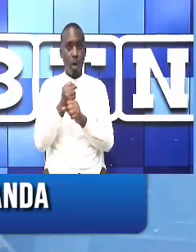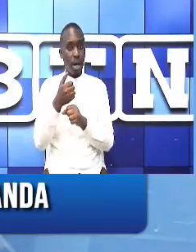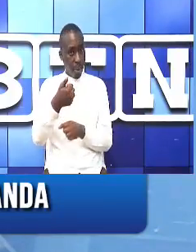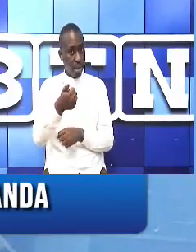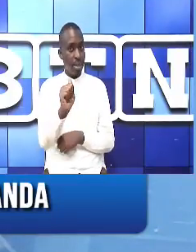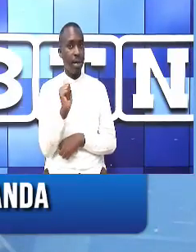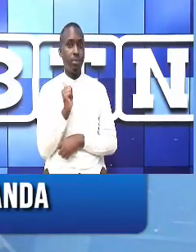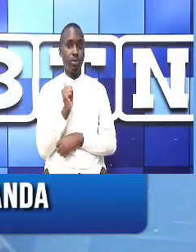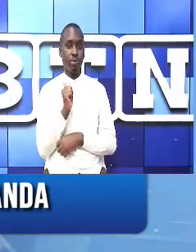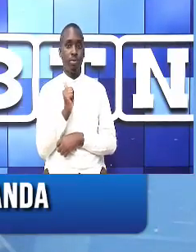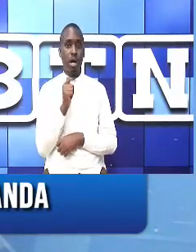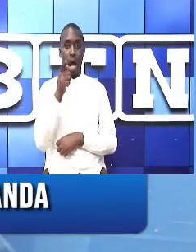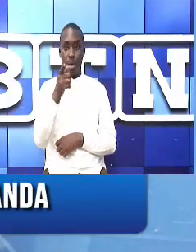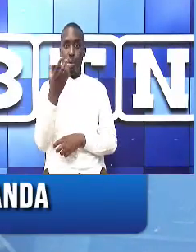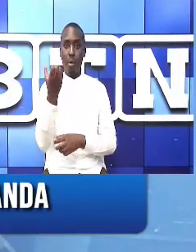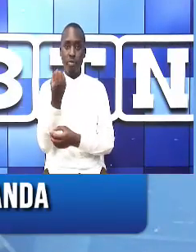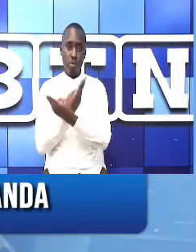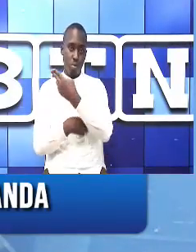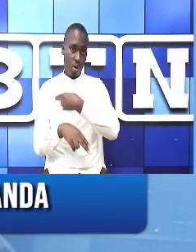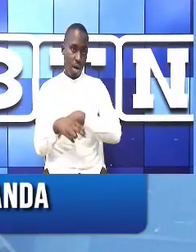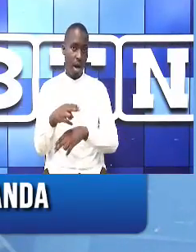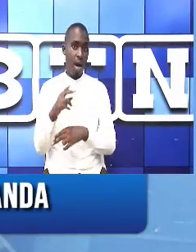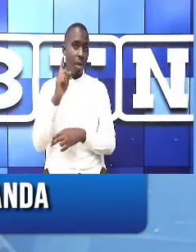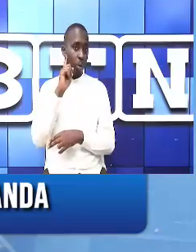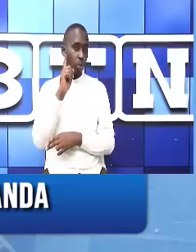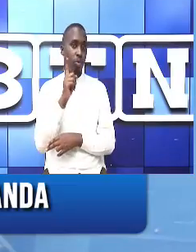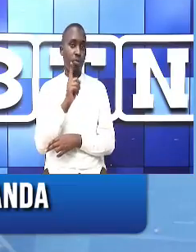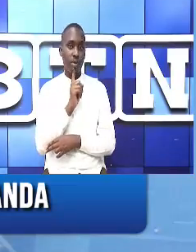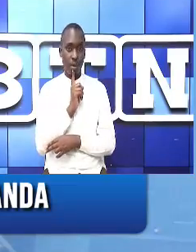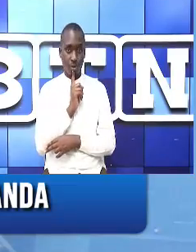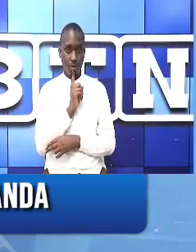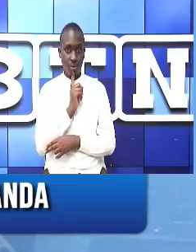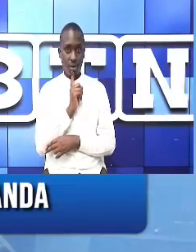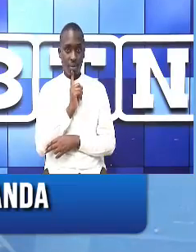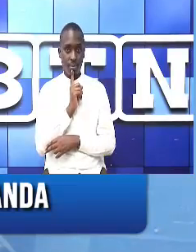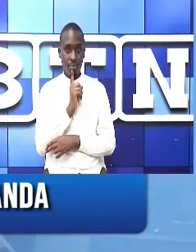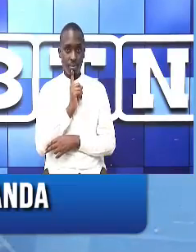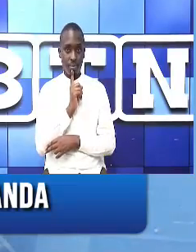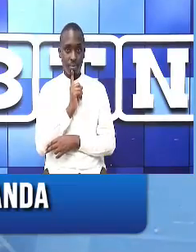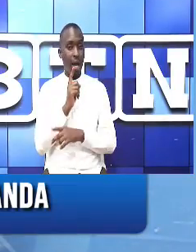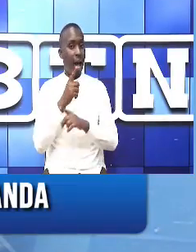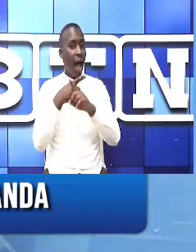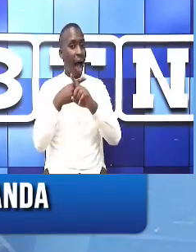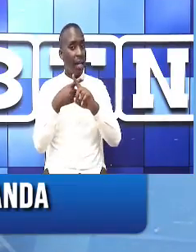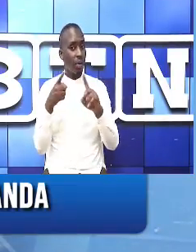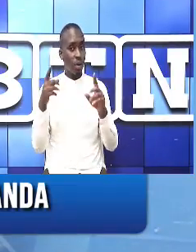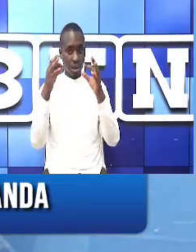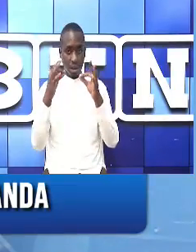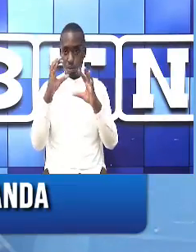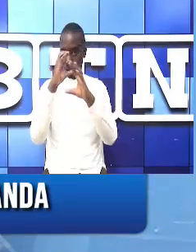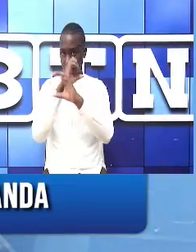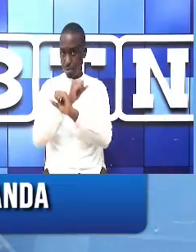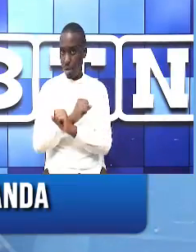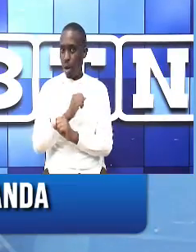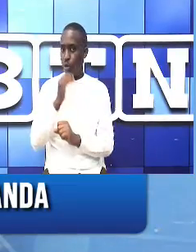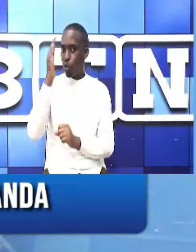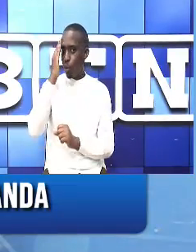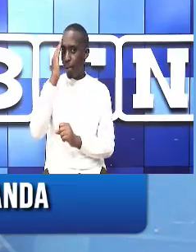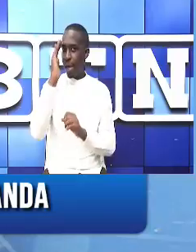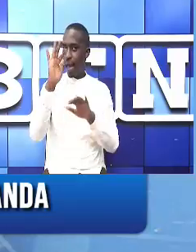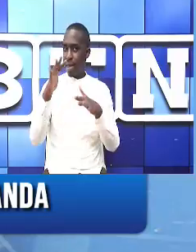nyirabyo aribo bafite ubumuga bwo kutumva no kutavuga ariko igisigaye ni ukumenya ngo